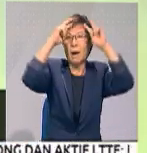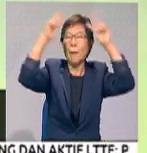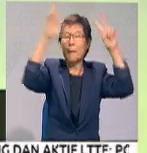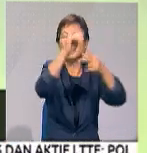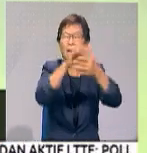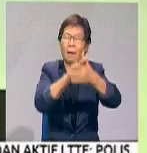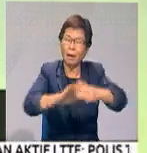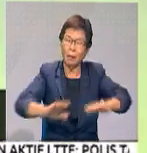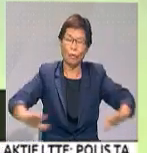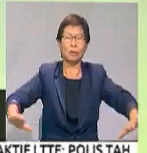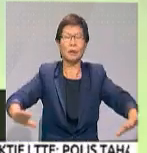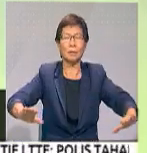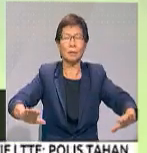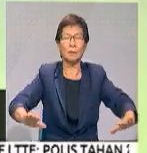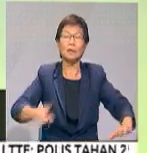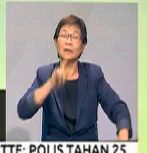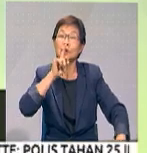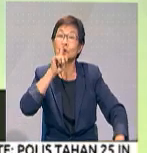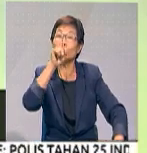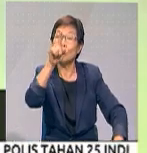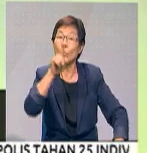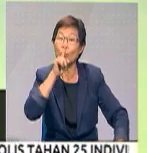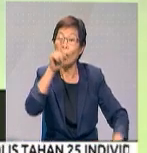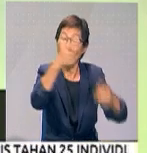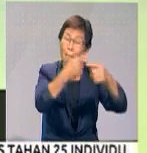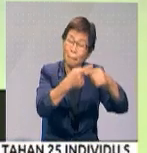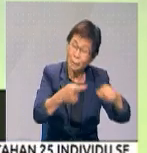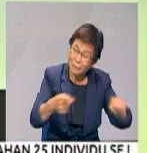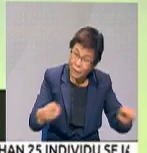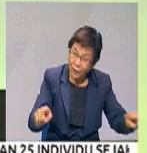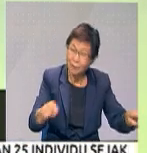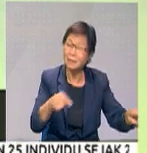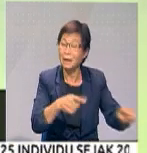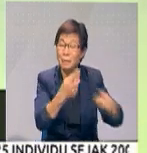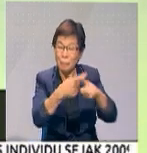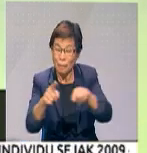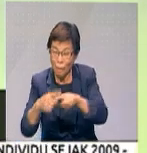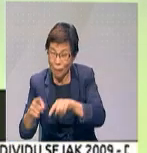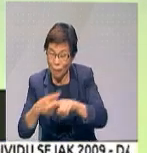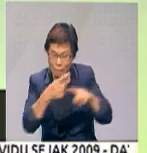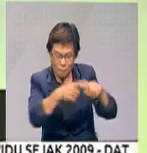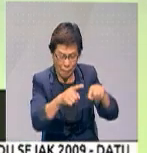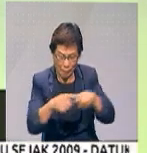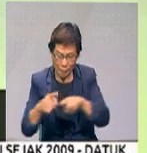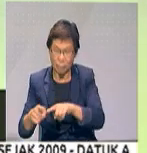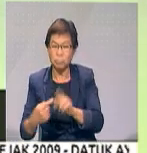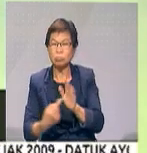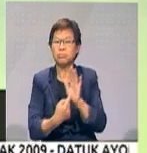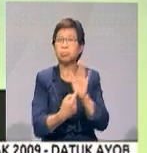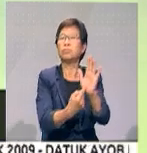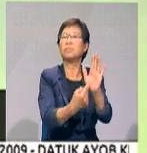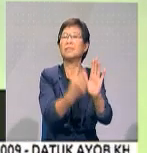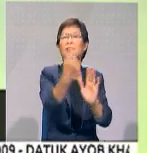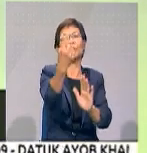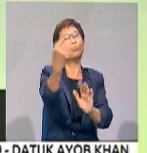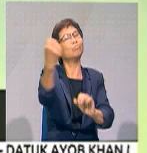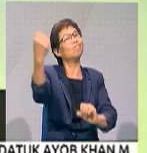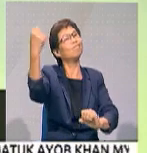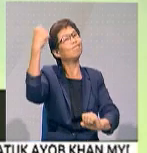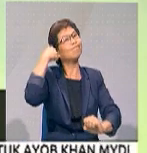harmoni. Sebenarnya perbezaan ini adalah merupakan satu